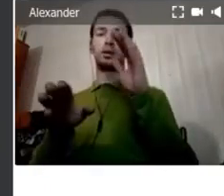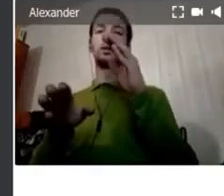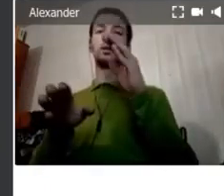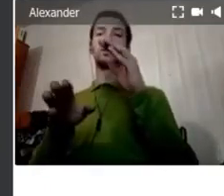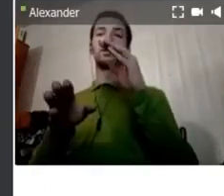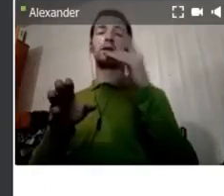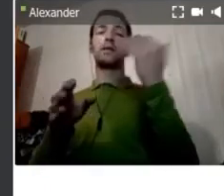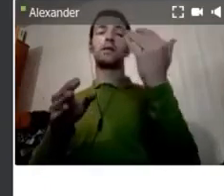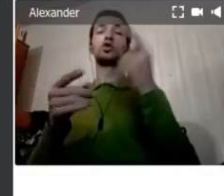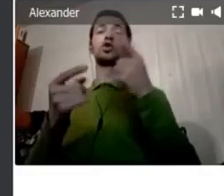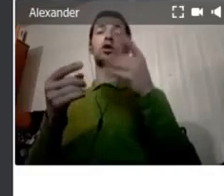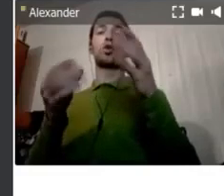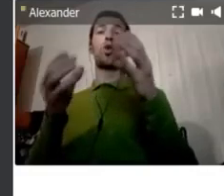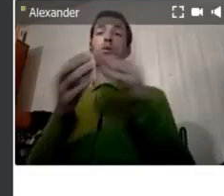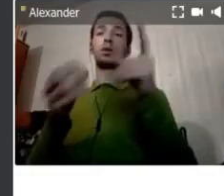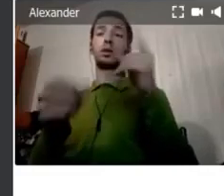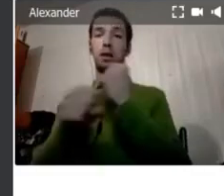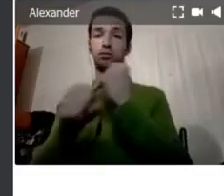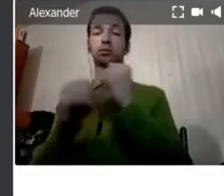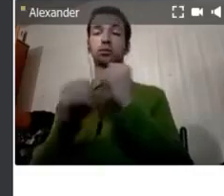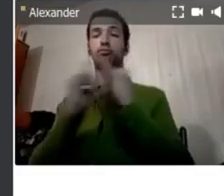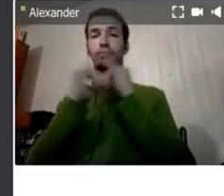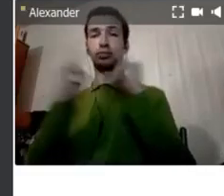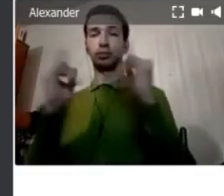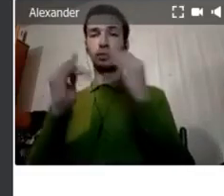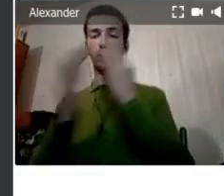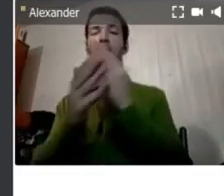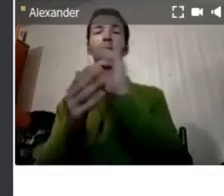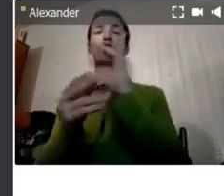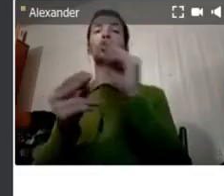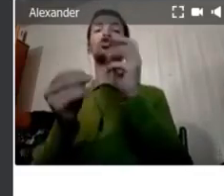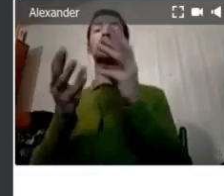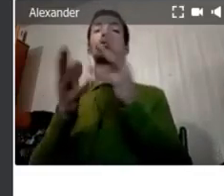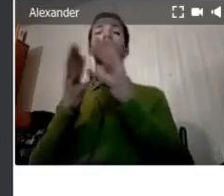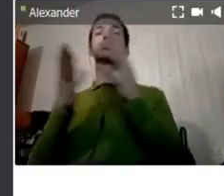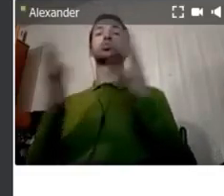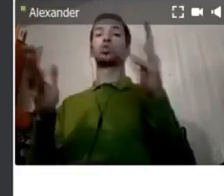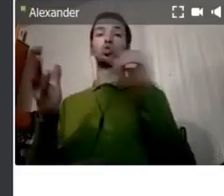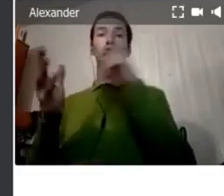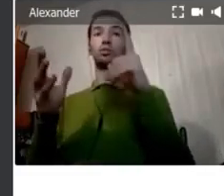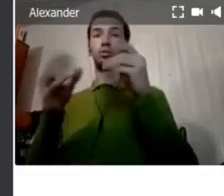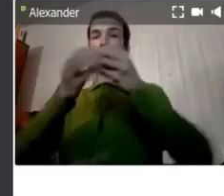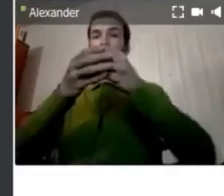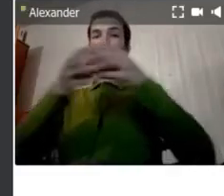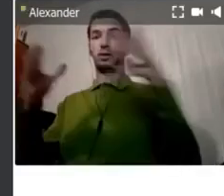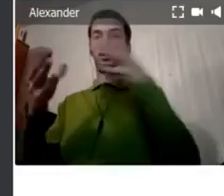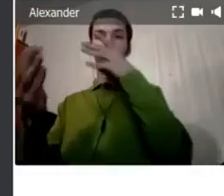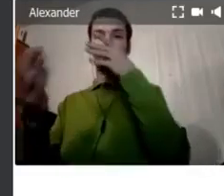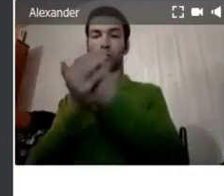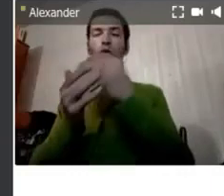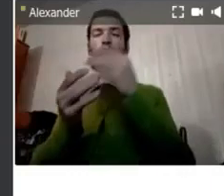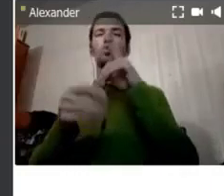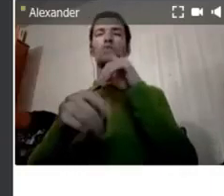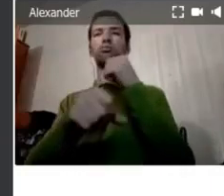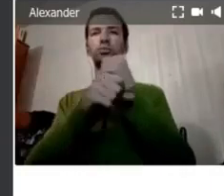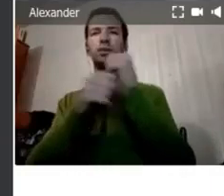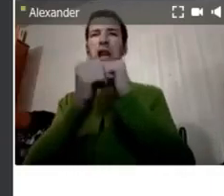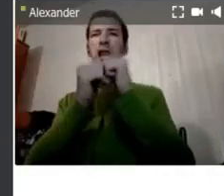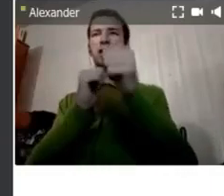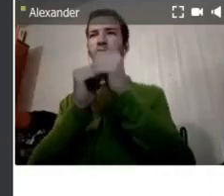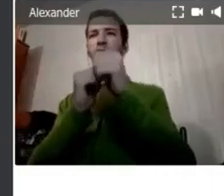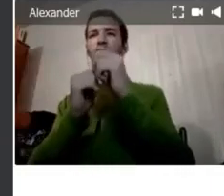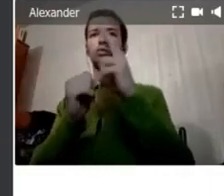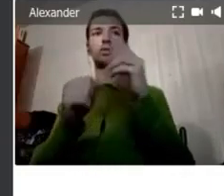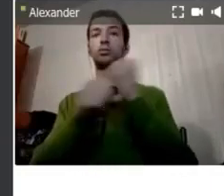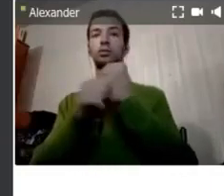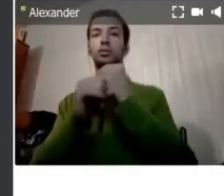говоря, работать будет намного легче, потому что люди активные, без участия уже вашей